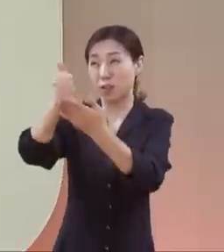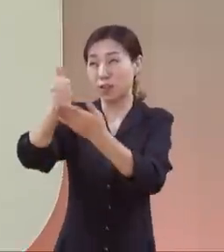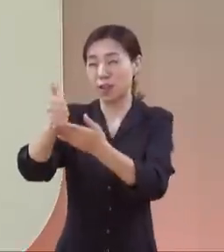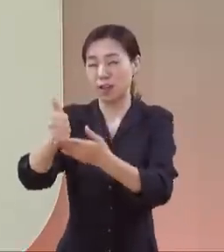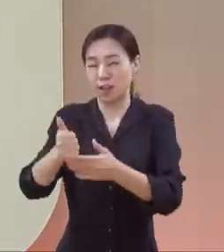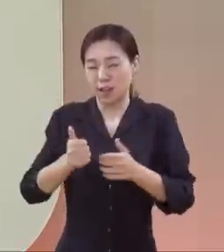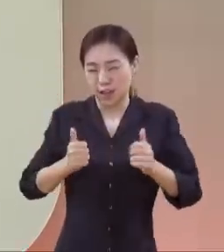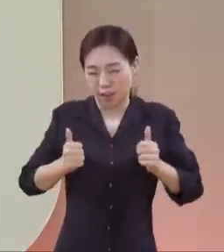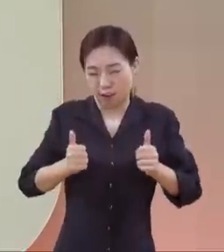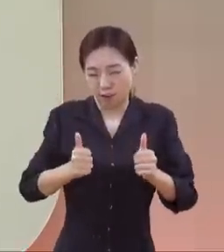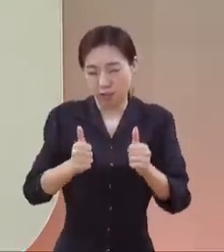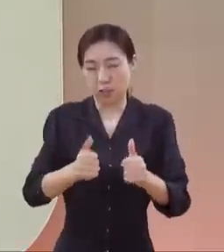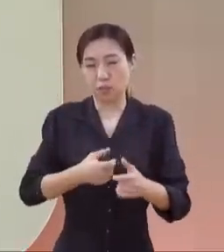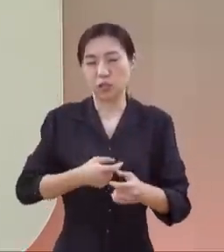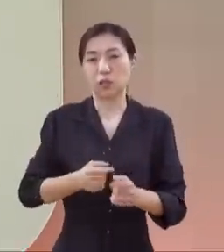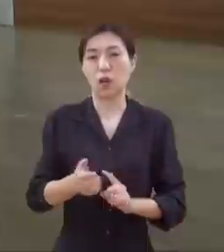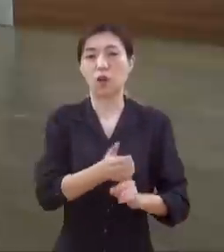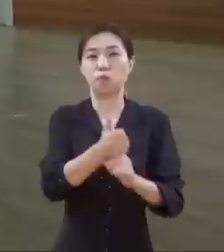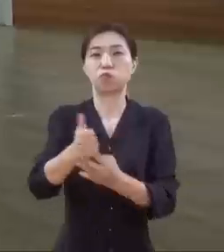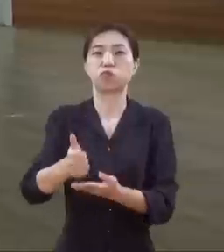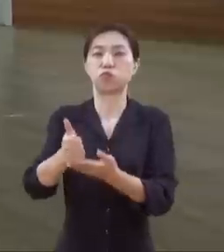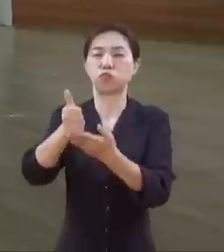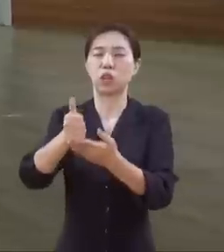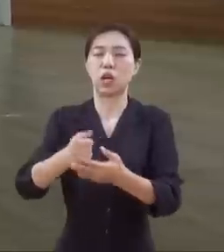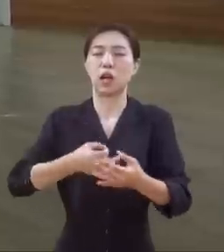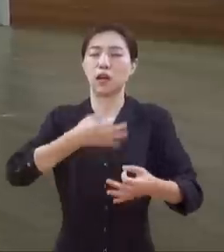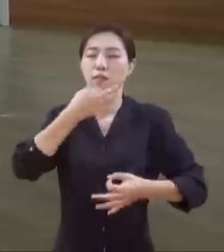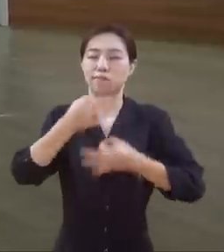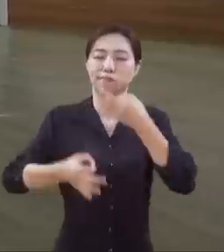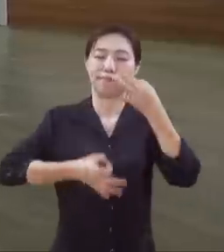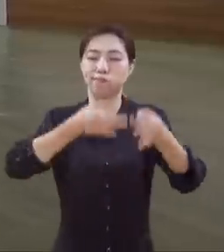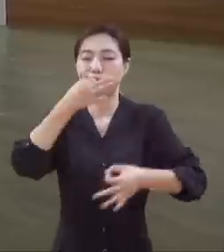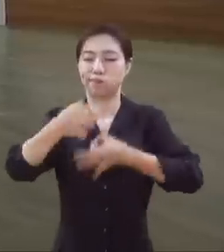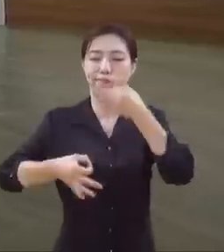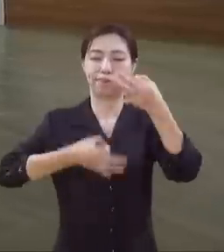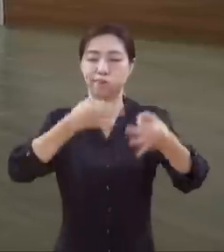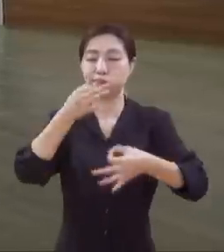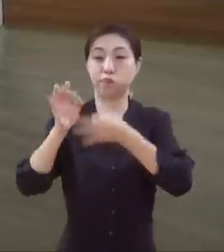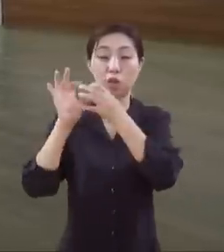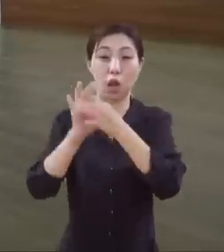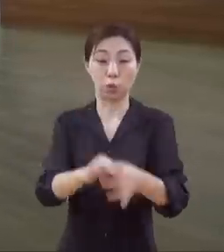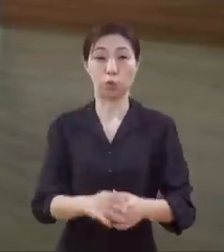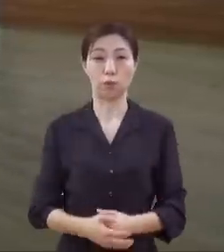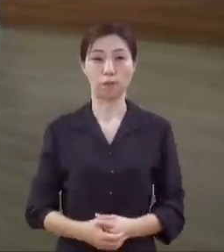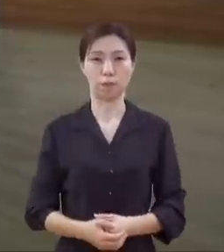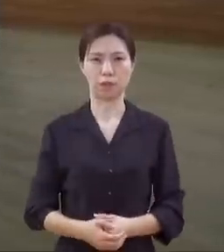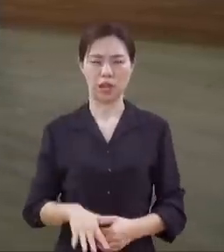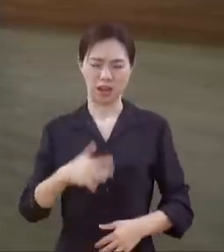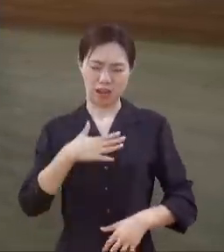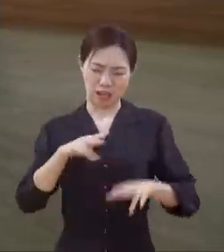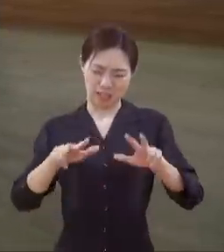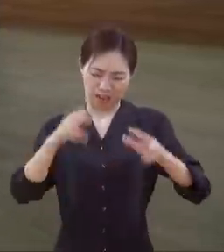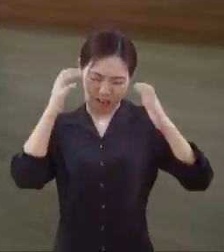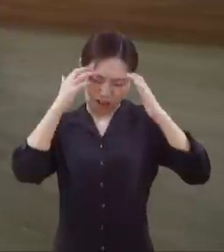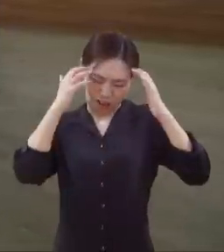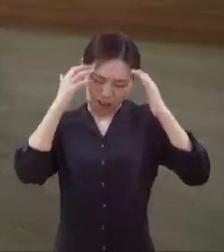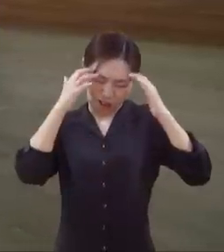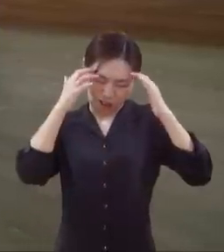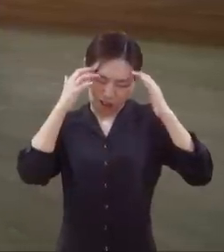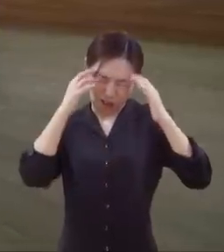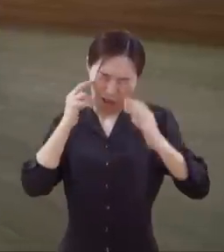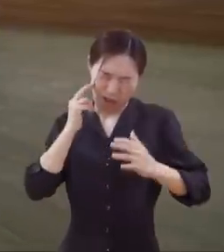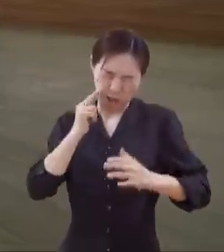무릎이 너무 아픈데 제가이 장애를이 고통을 잘 지혜롭게 넘겨서 제발